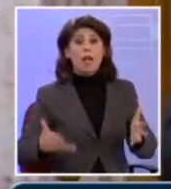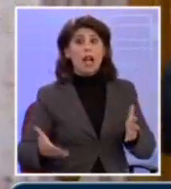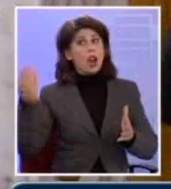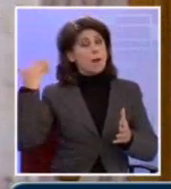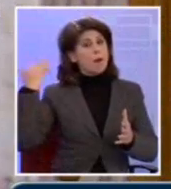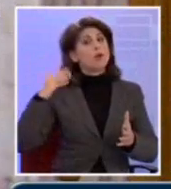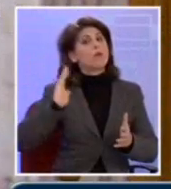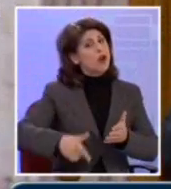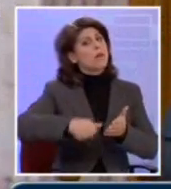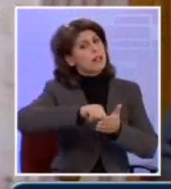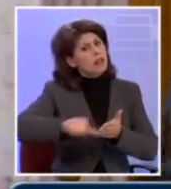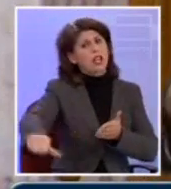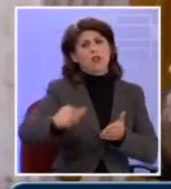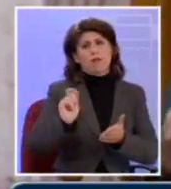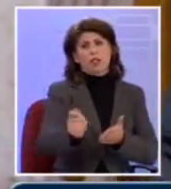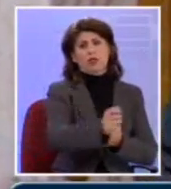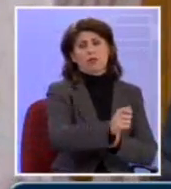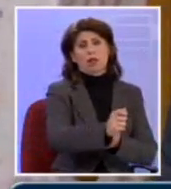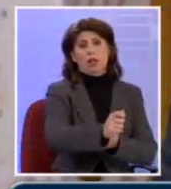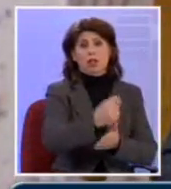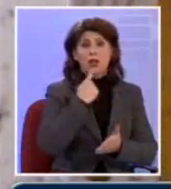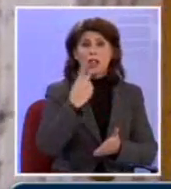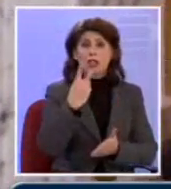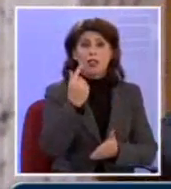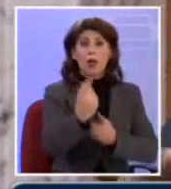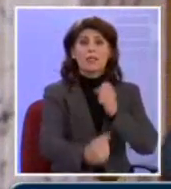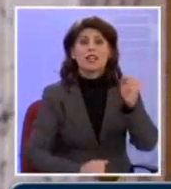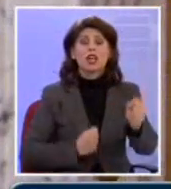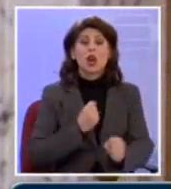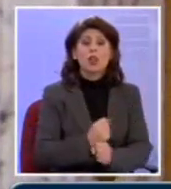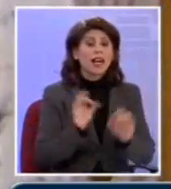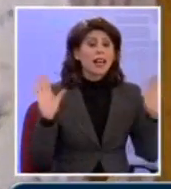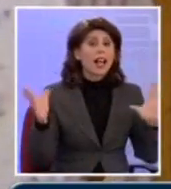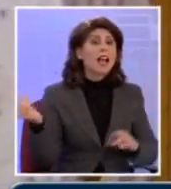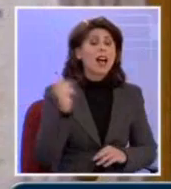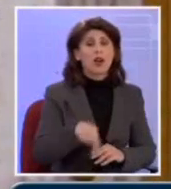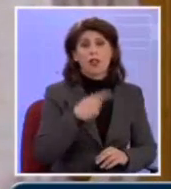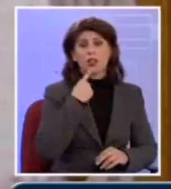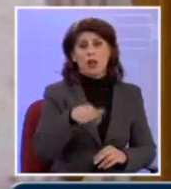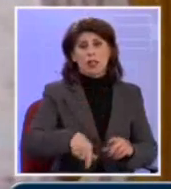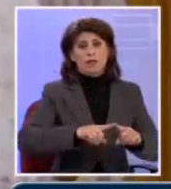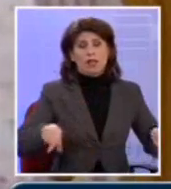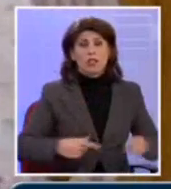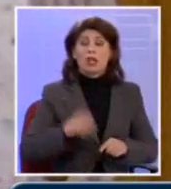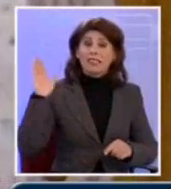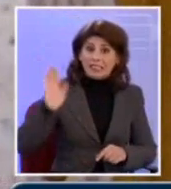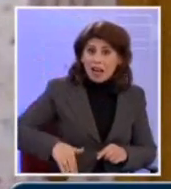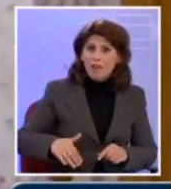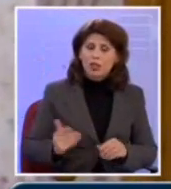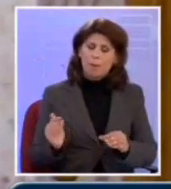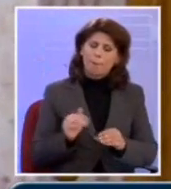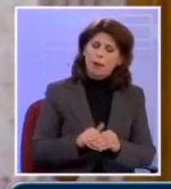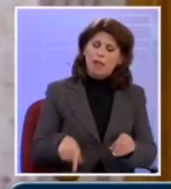πριν να το εξοφλήσουμε. Το λέγατε επί 2,5 χρόνια. Κανείς άλλος δεν το έλεγε σε αυτή την αίθουσα. Τελευταίος προσεχώρησε ο